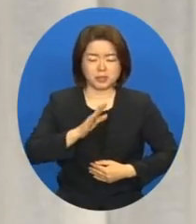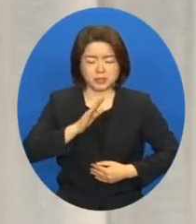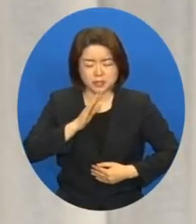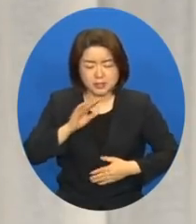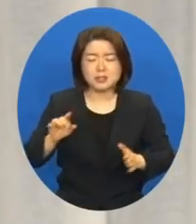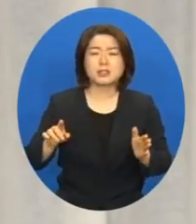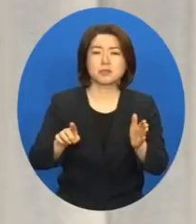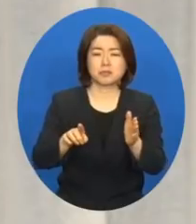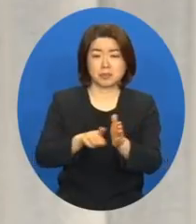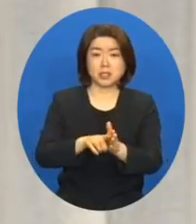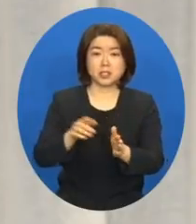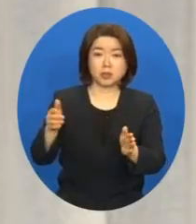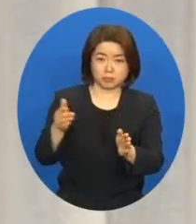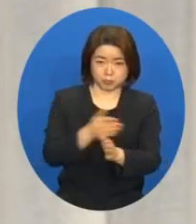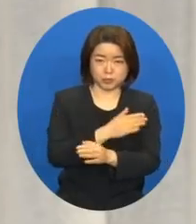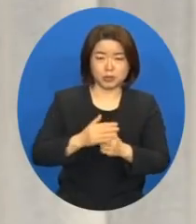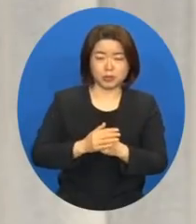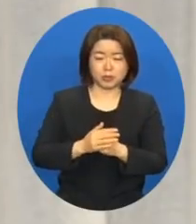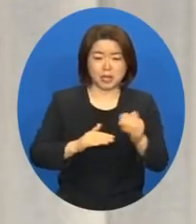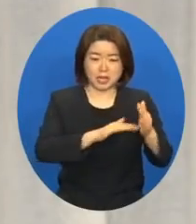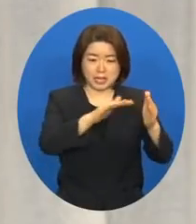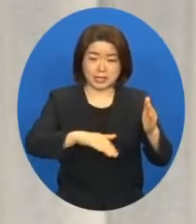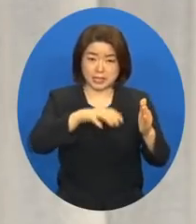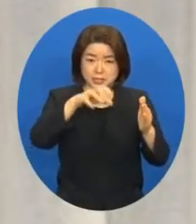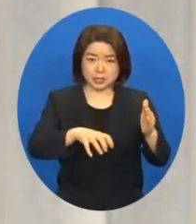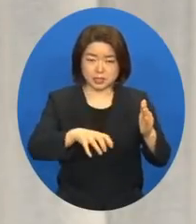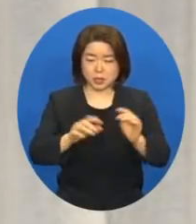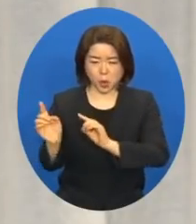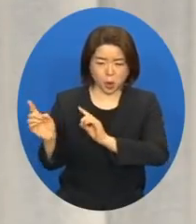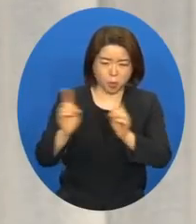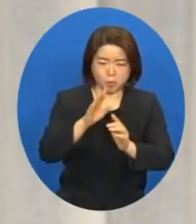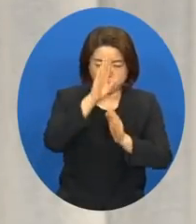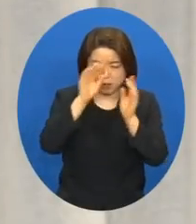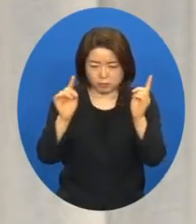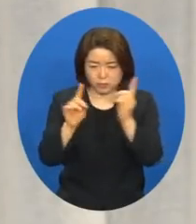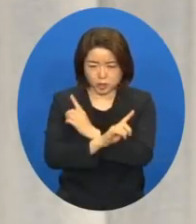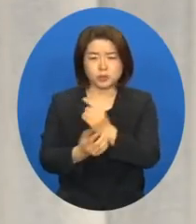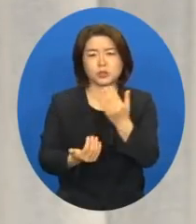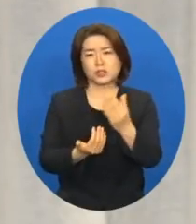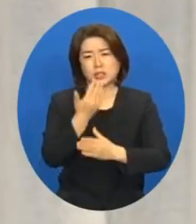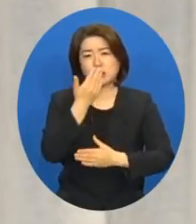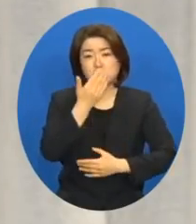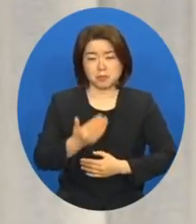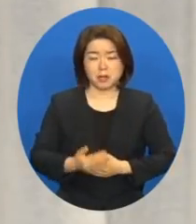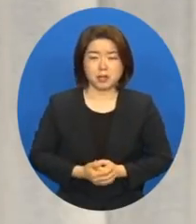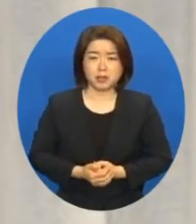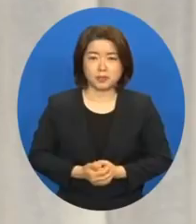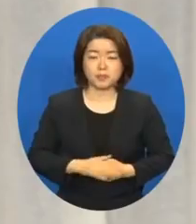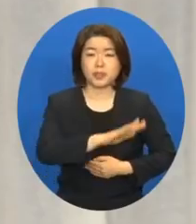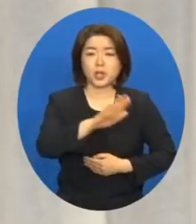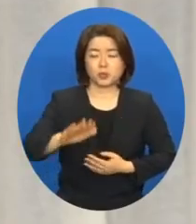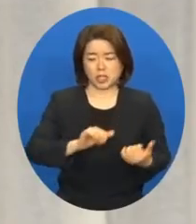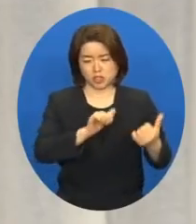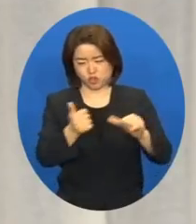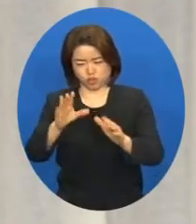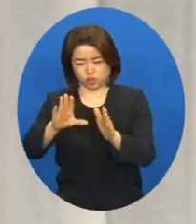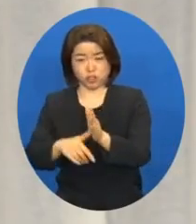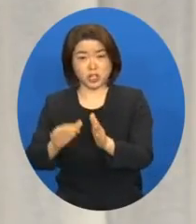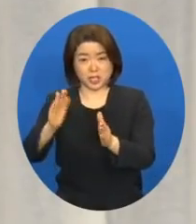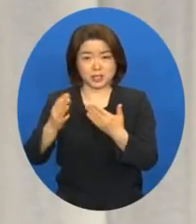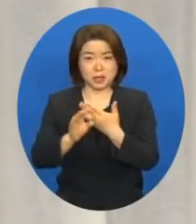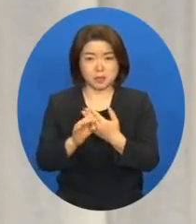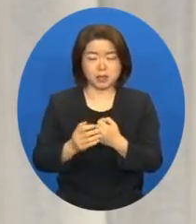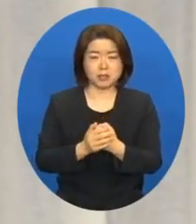믿는 것에서 우리의 가정의 회복, 치유는 일어나는 겁니다. 우리가 죽을 때가 되면